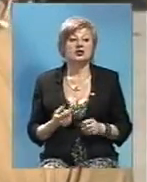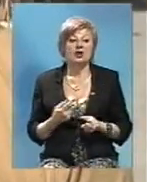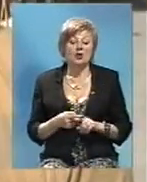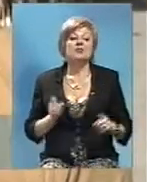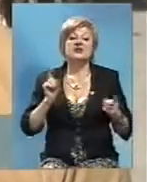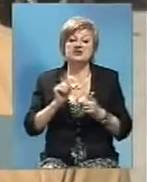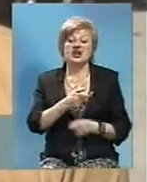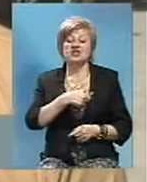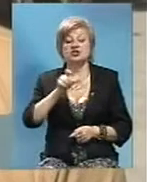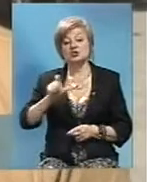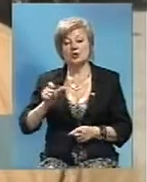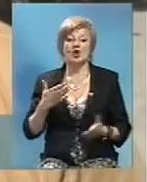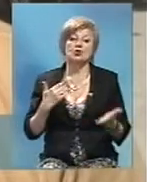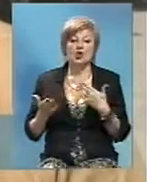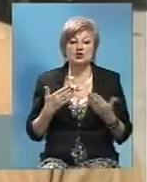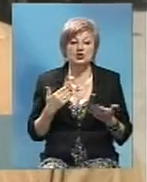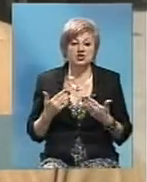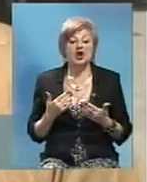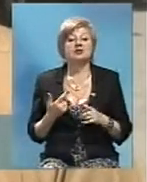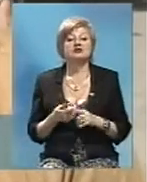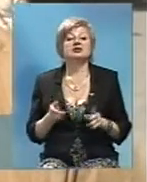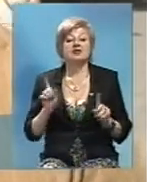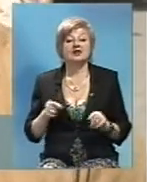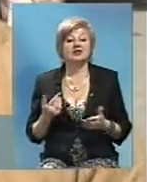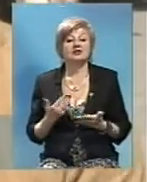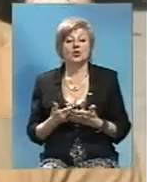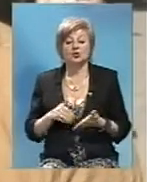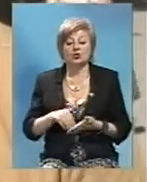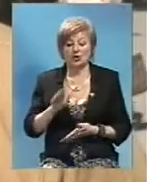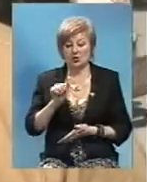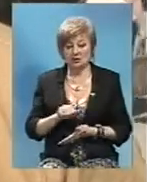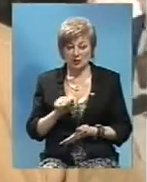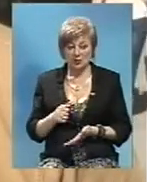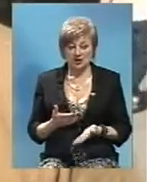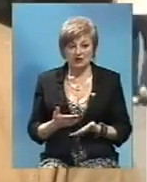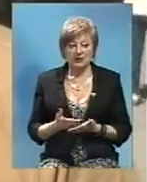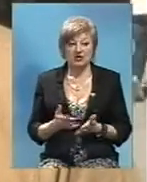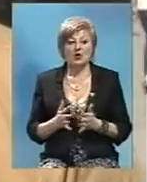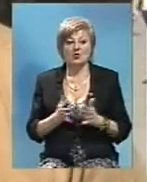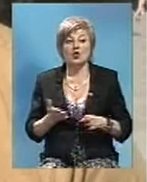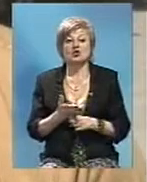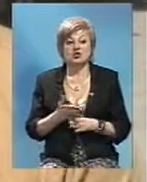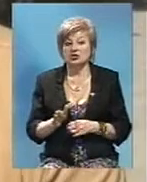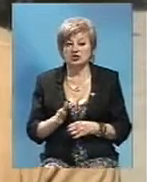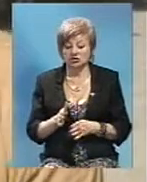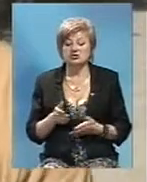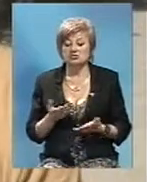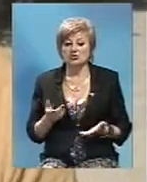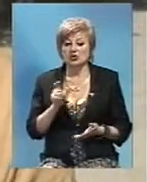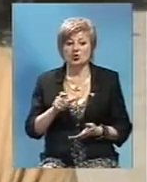зустрілися з депутатами, спілкувалися з цього приводу. Давайте хоча б відмовимося від пива. Напишіть, крім пива і більша частина малих підприємств, а